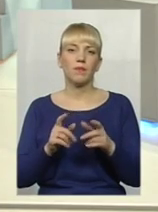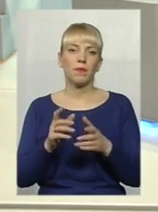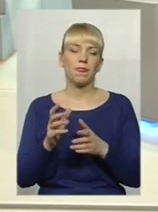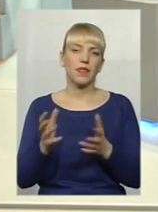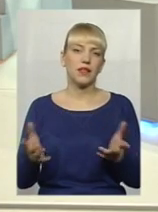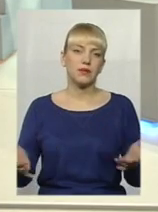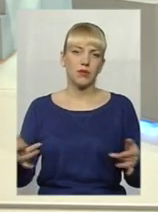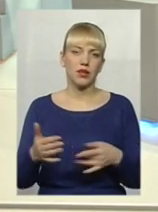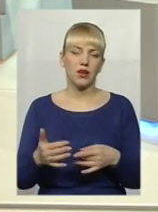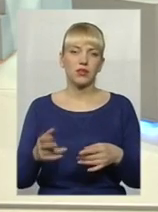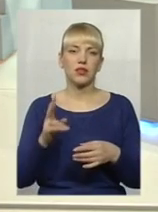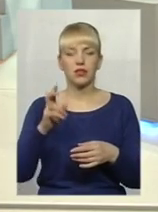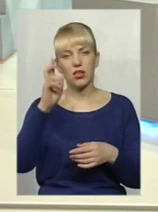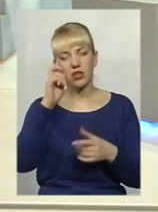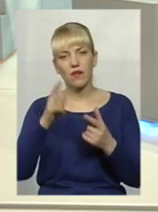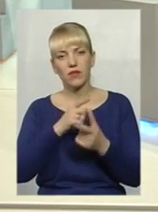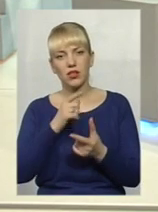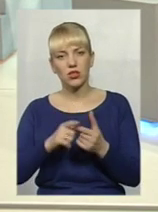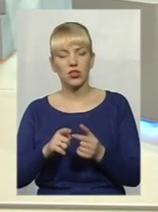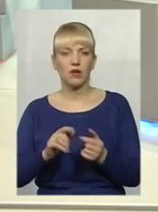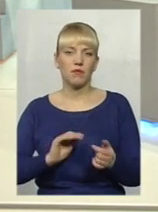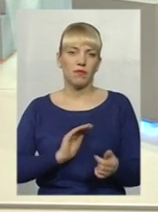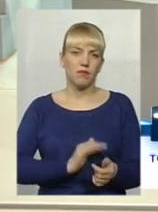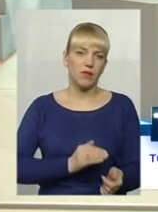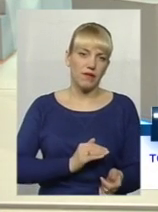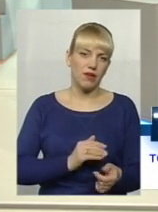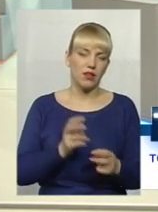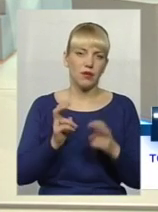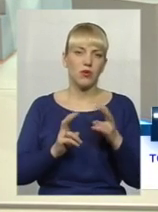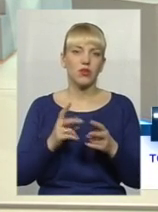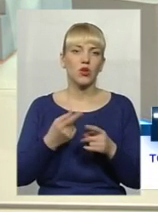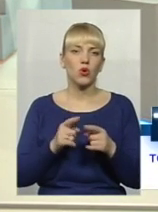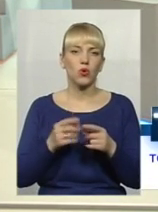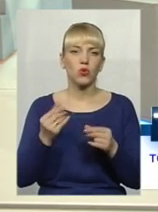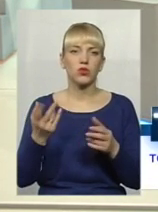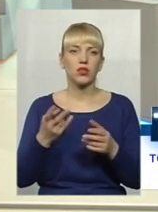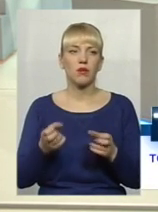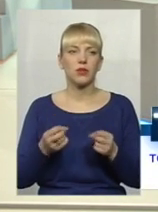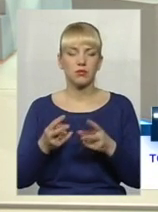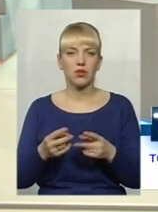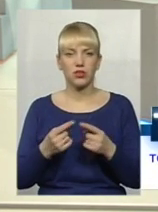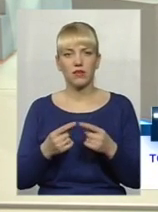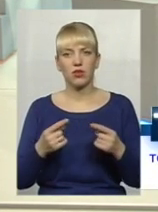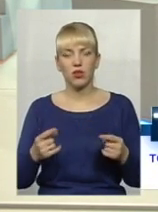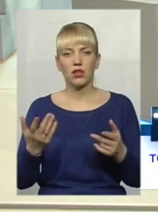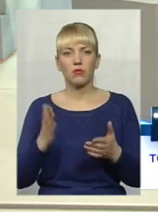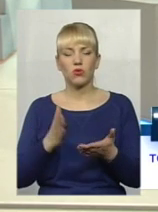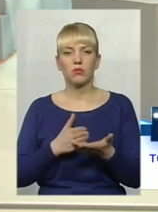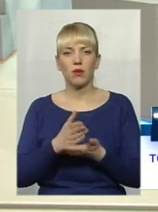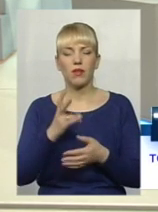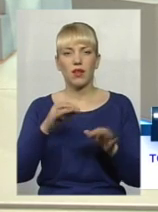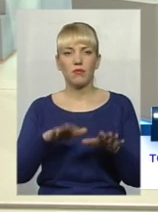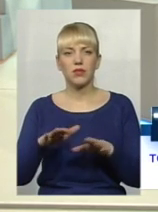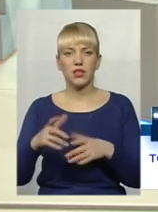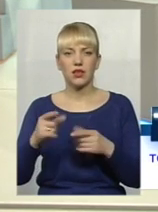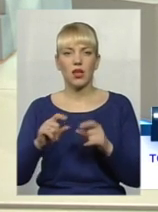чи приватне, яке буде акумулювати всі кошти, які повинні закладатись на утилізацію таких небезпечних відходів, і спрямовувати на місця, де вже